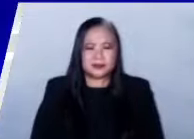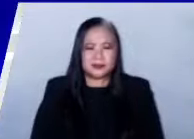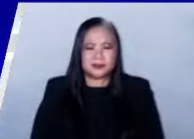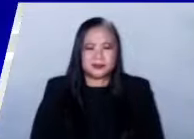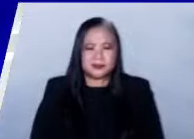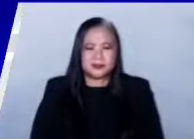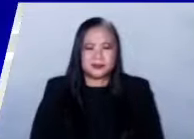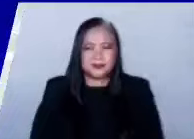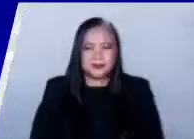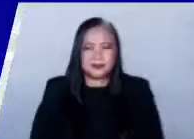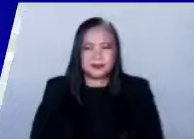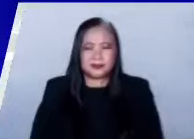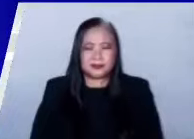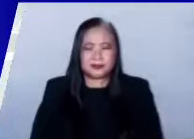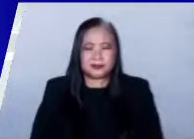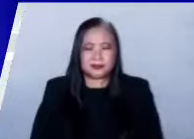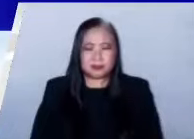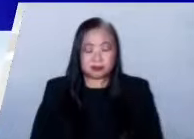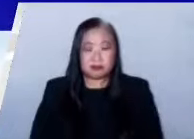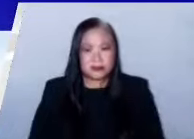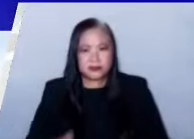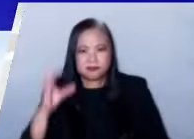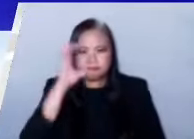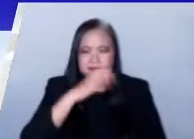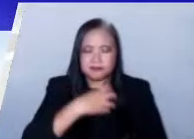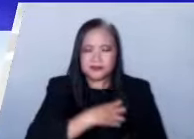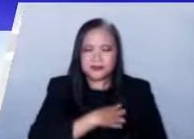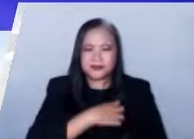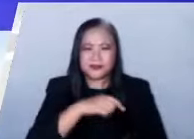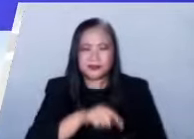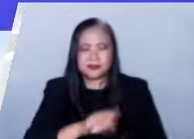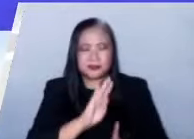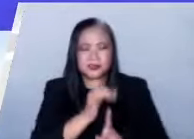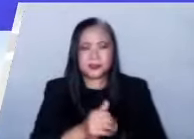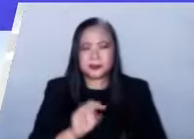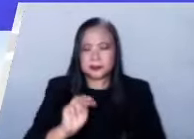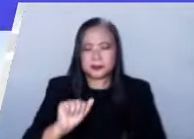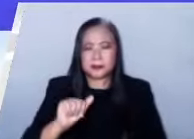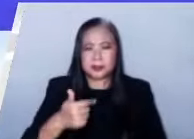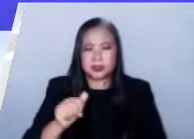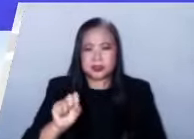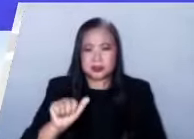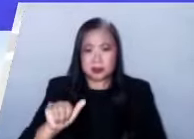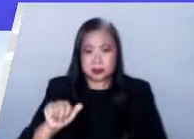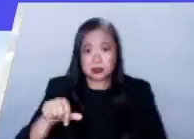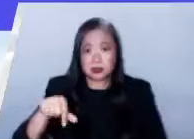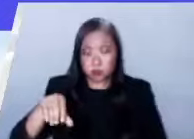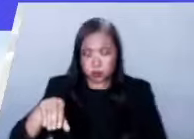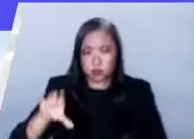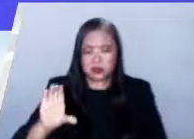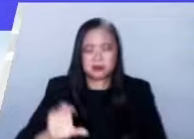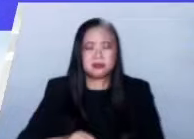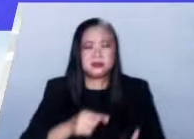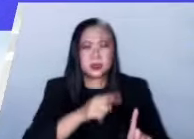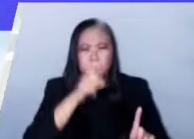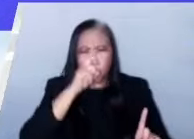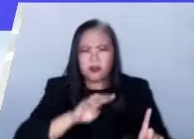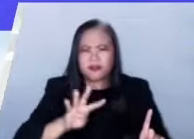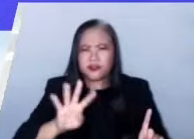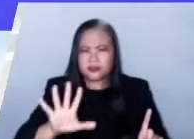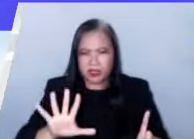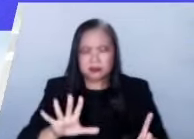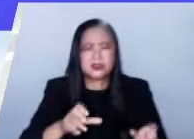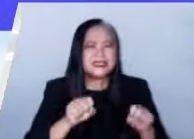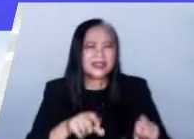Sa hot pursuit operation ng pulisya sa barangay Magsaysay, Quezon City, inaresto ang 45-anyos sa sorbetero dahil sa